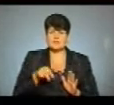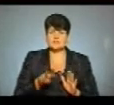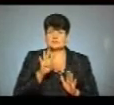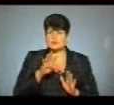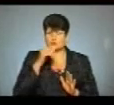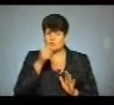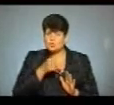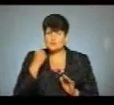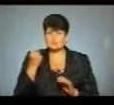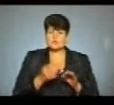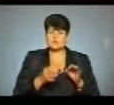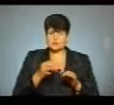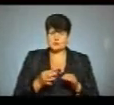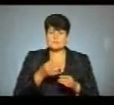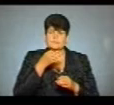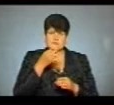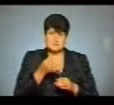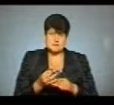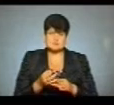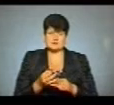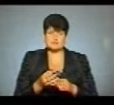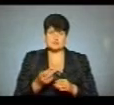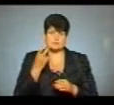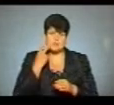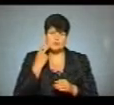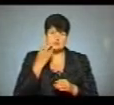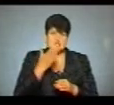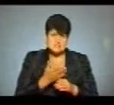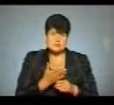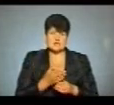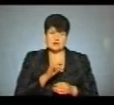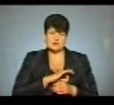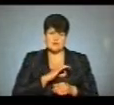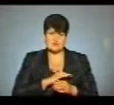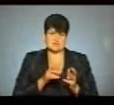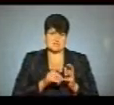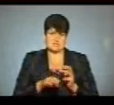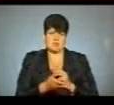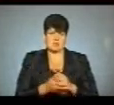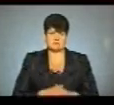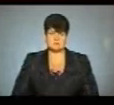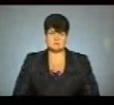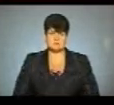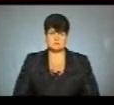році Господарський суд визнав садівниче товариство «Ювілейний» постійним користувачем цих земельних ділянок.